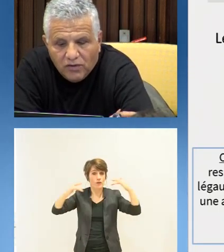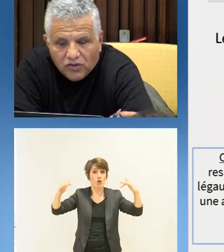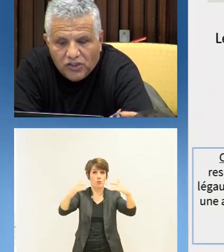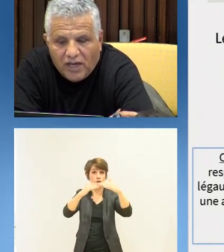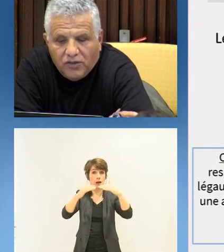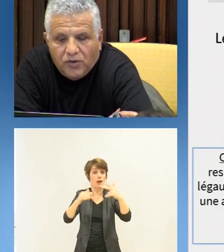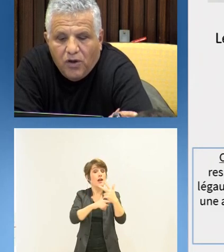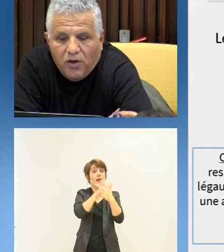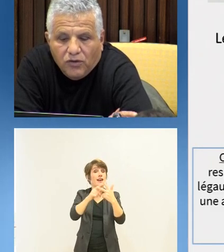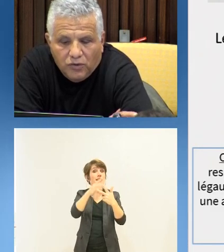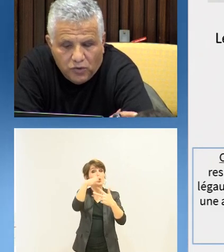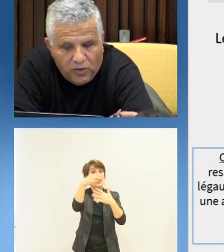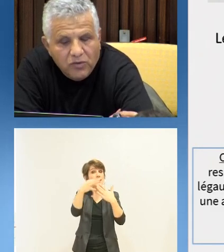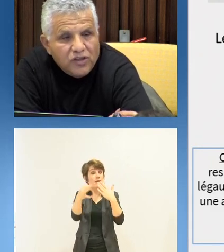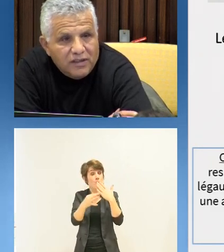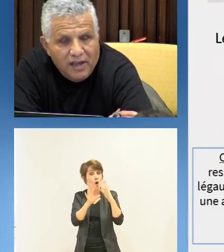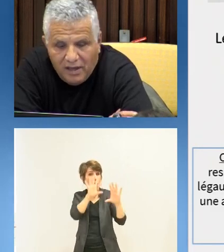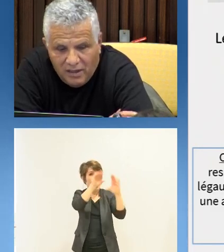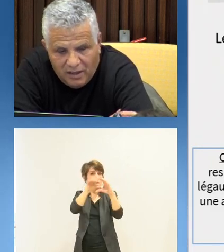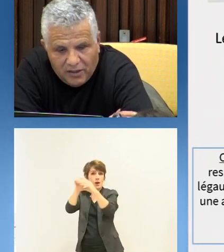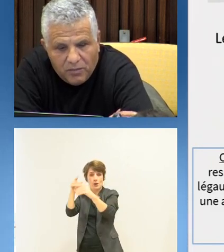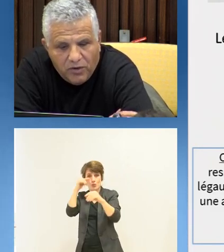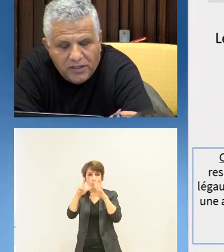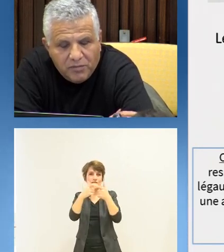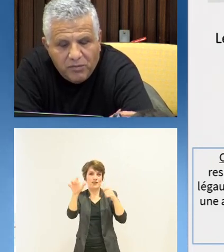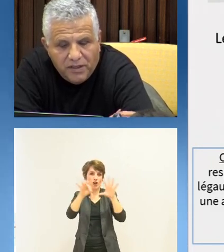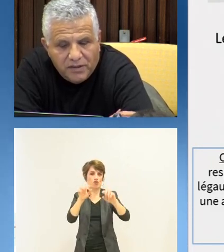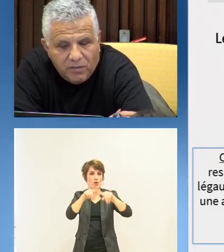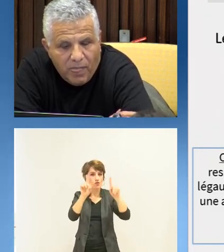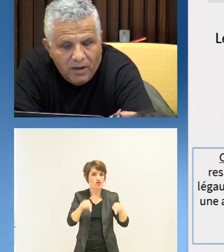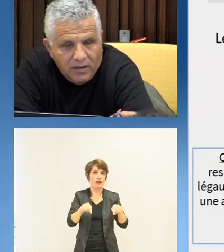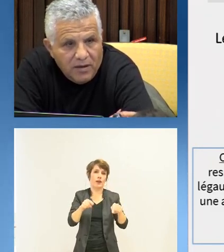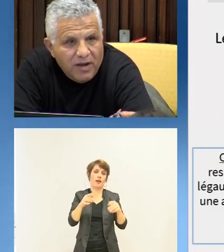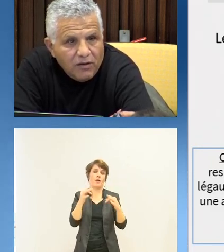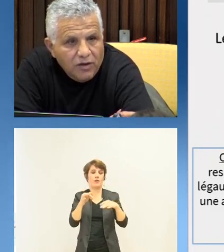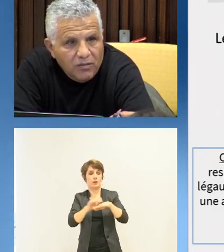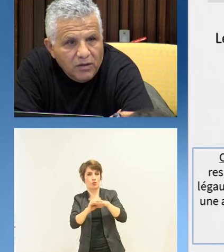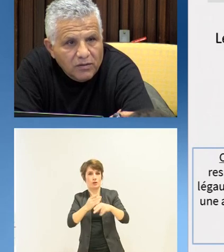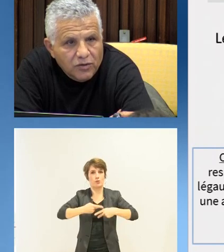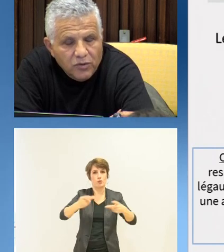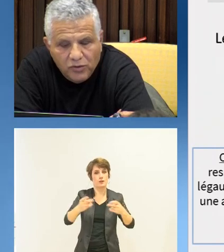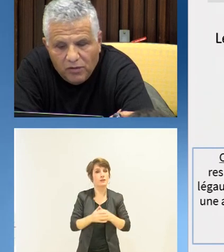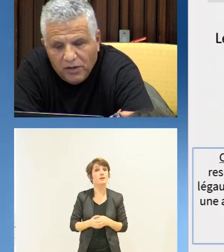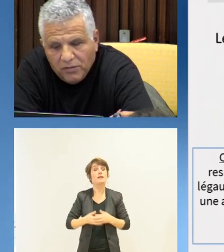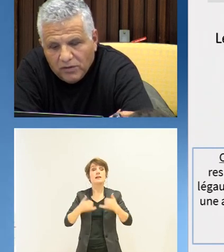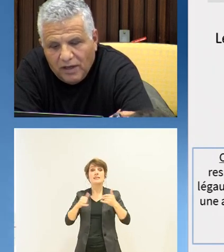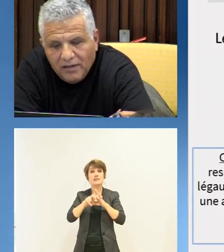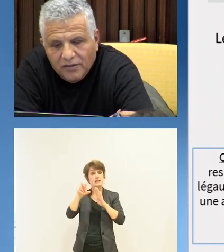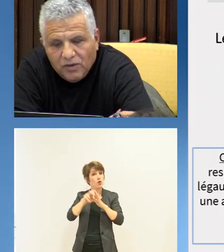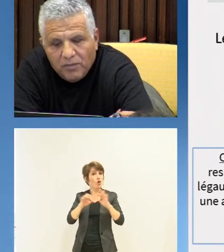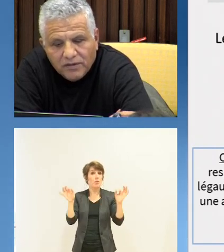retrouvant dans chacun nos choix budgétaires et de politiques publiques il n'ya pas grenoble de mesures environnementales